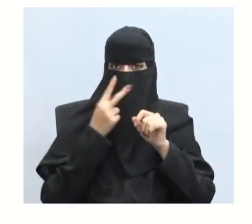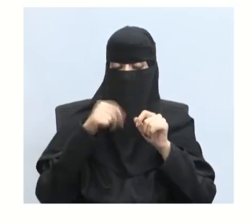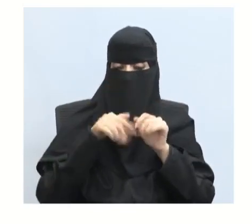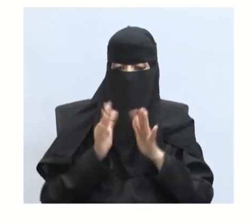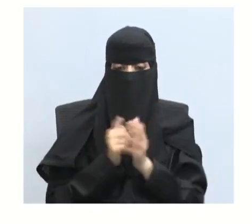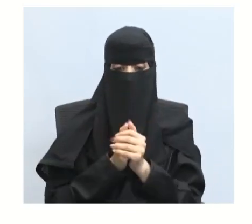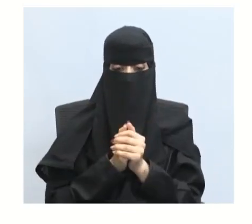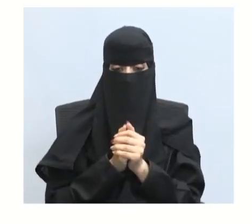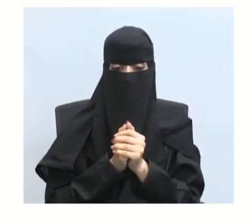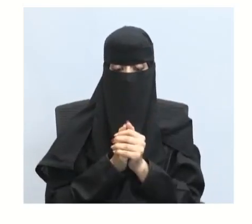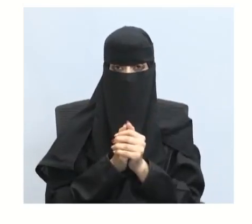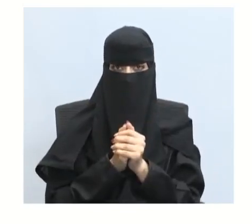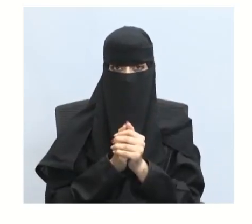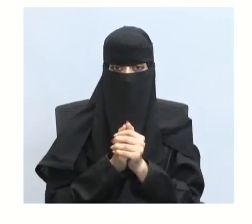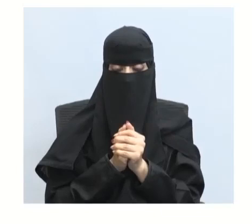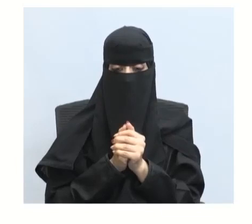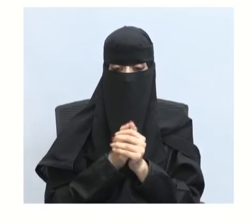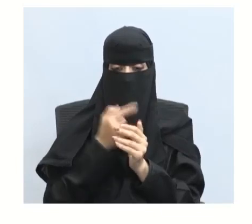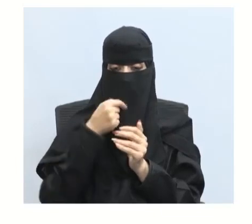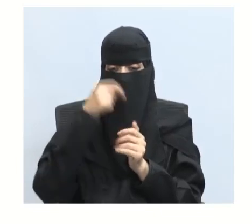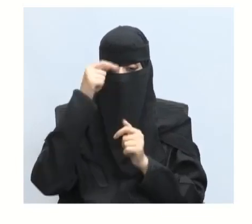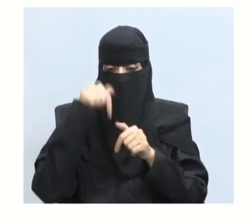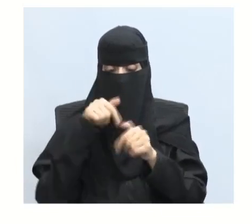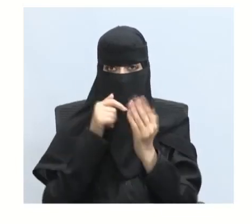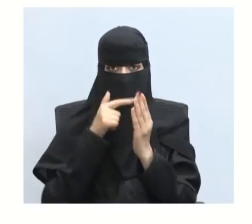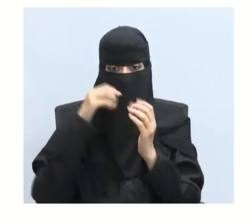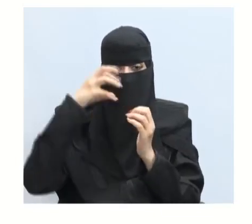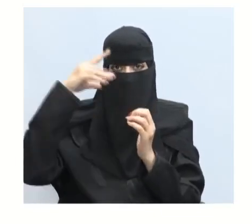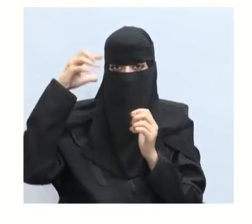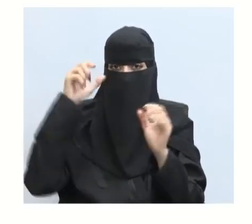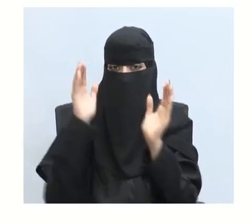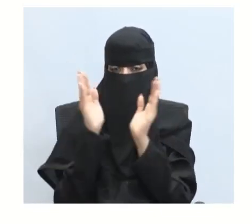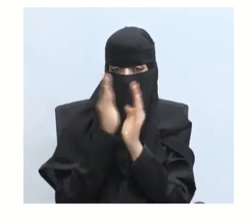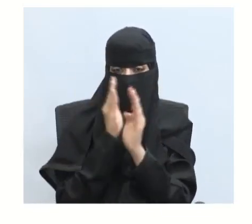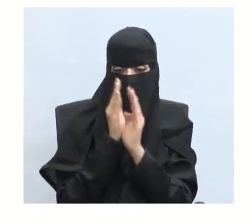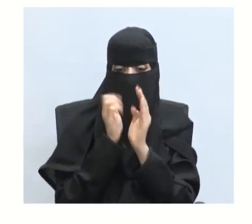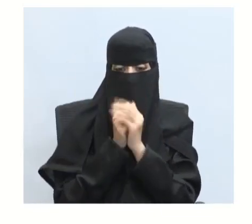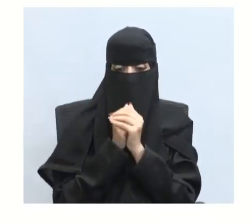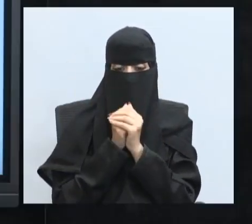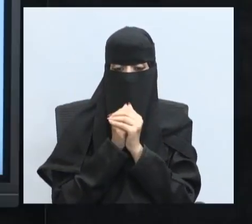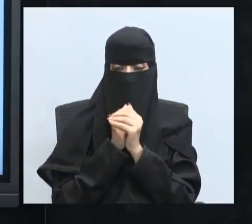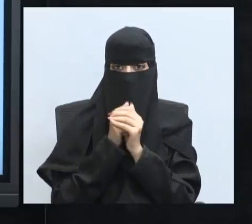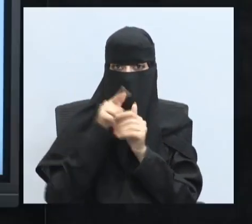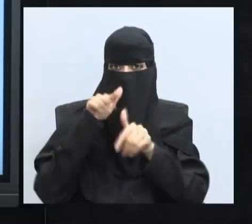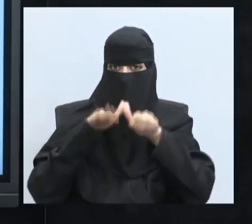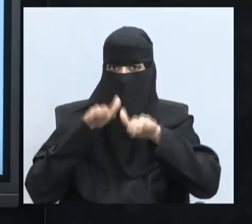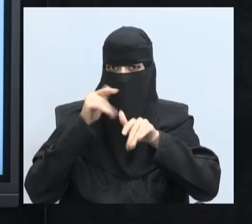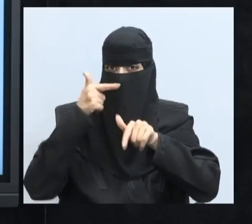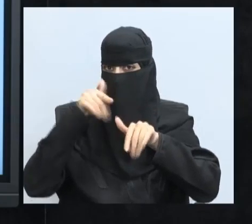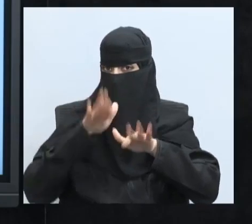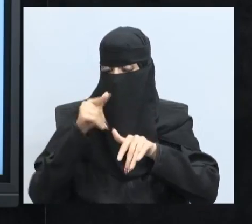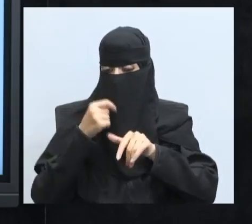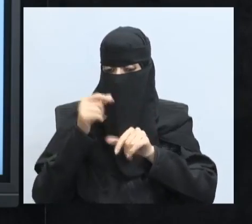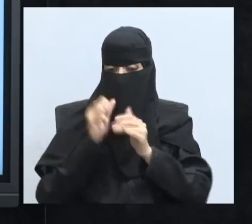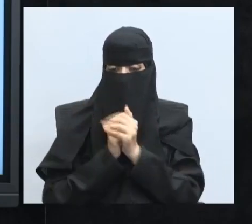منحنيه بعيدا عن المشاهد صفات الصوره واحده دائما في المرايا المحدبه اذكر لي صفات